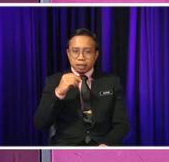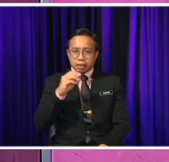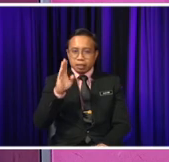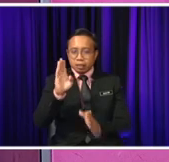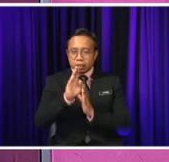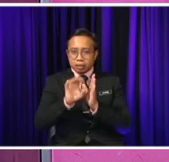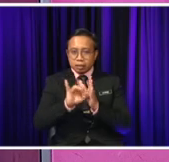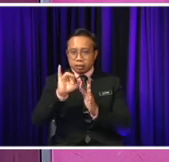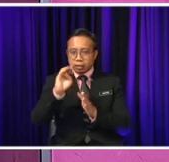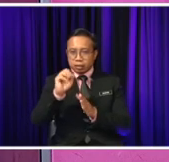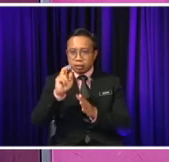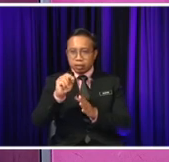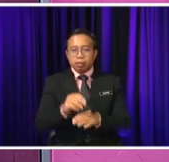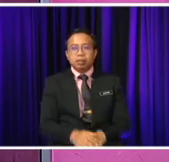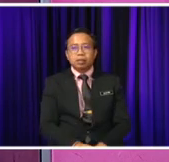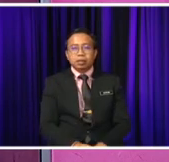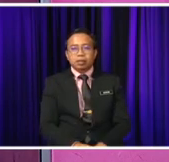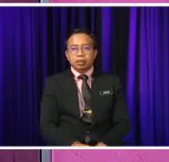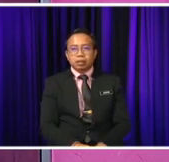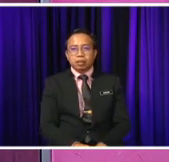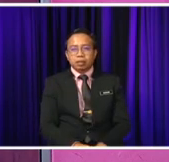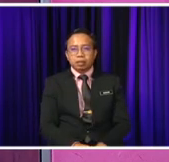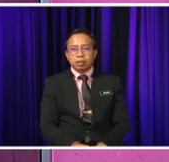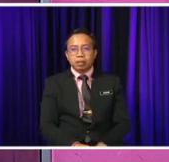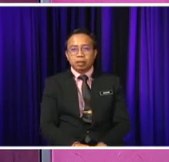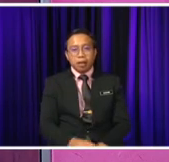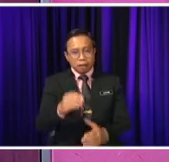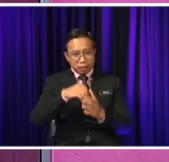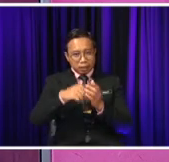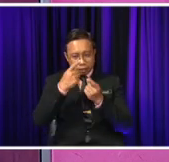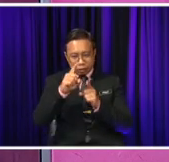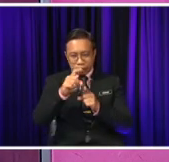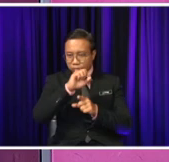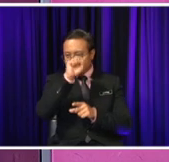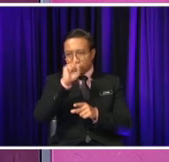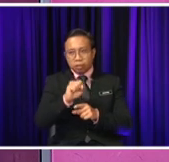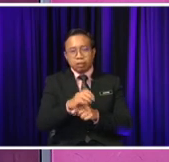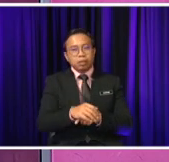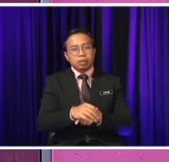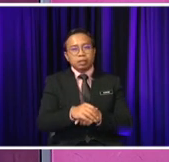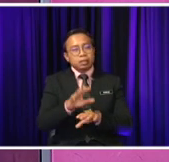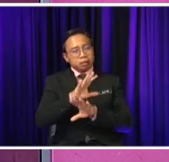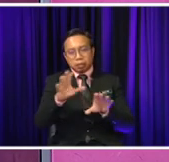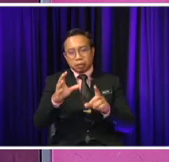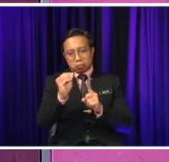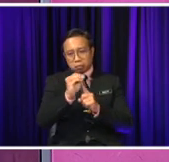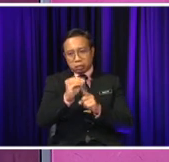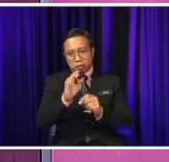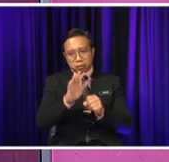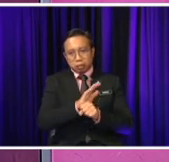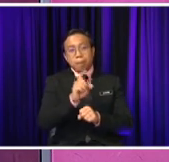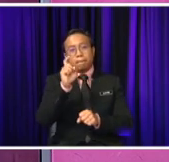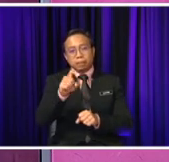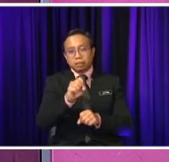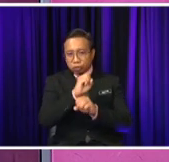amanah dan beriman kalau untuk dalam kita menjawab soal dan dia tidak dapat jawaban yang penuh sebab itu kita